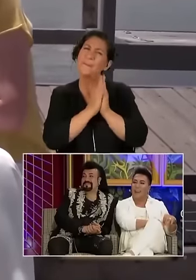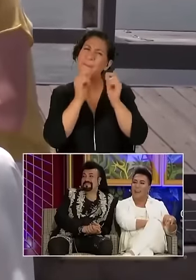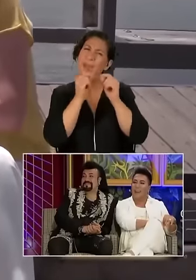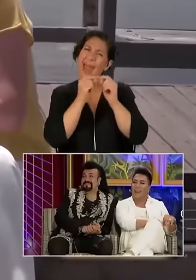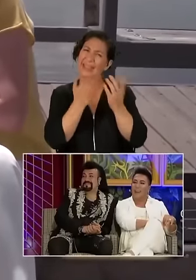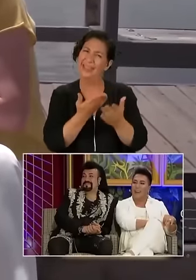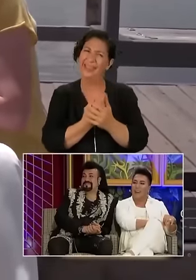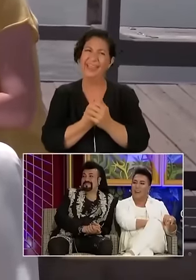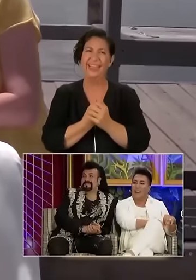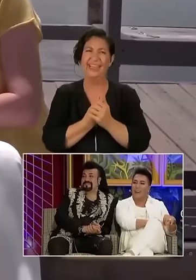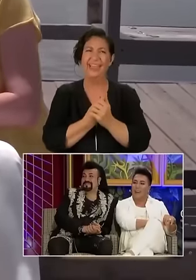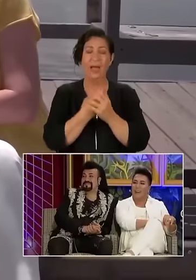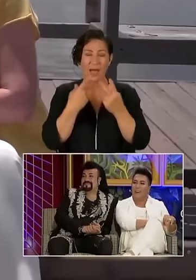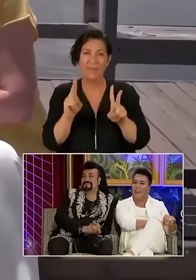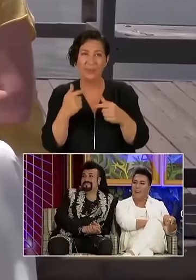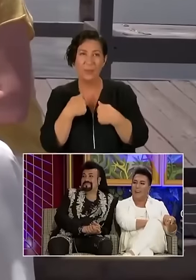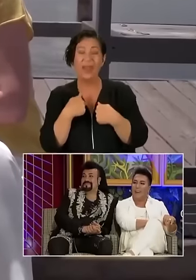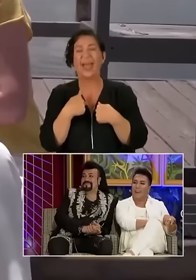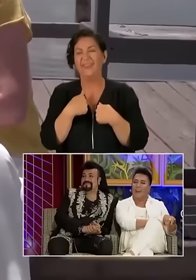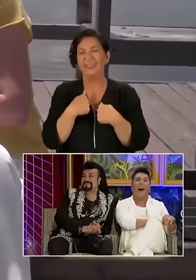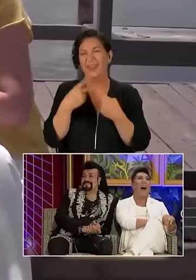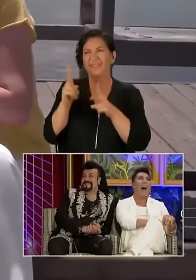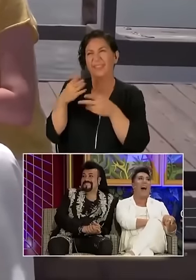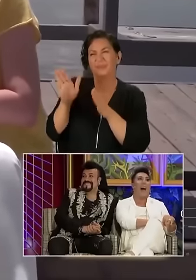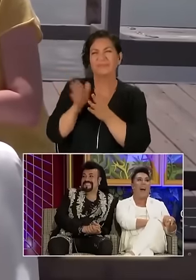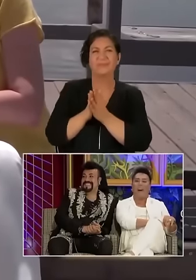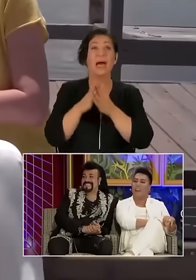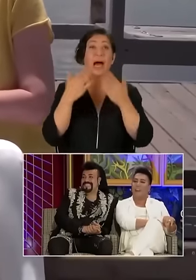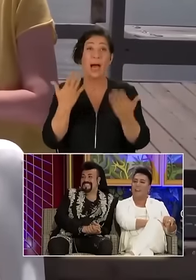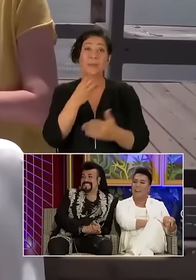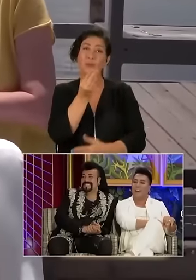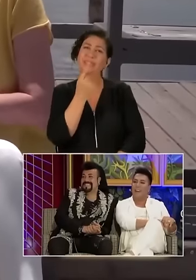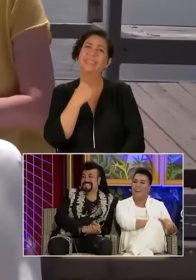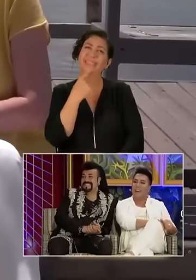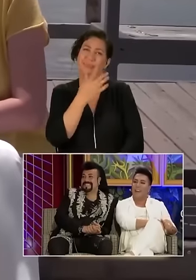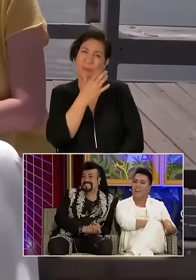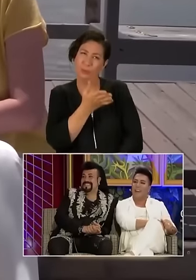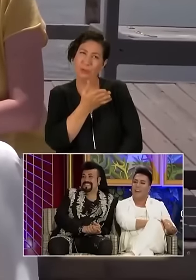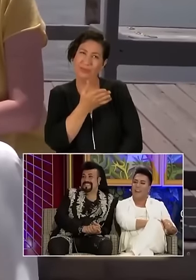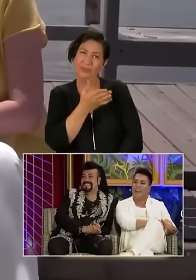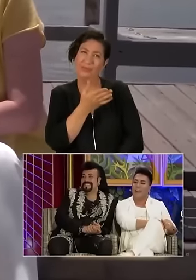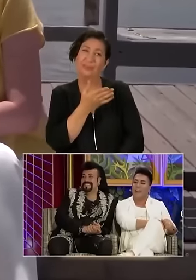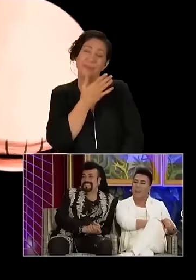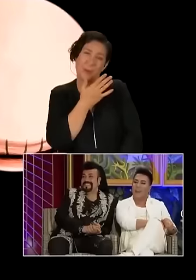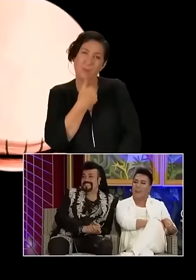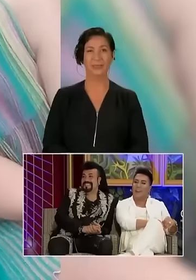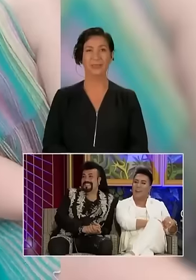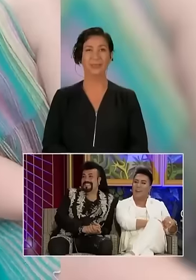Beren. Affettin mi beni? Evet. Tamam, ama sen çok tatlısın, biliyor musun?